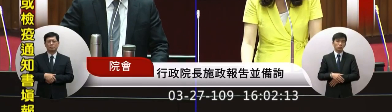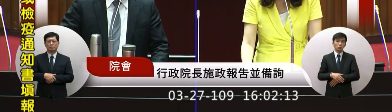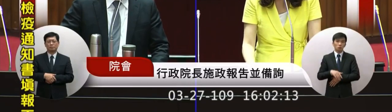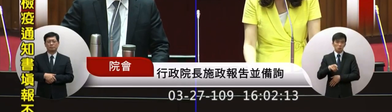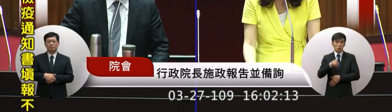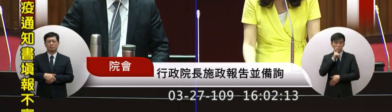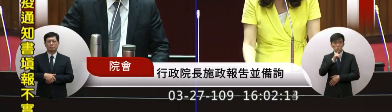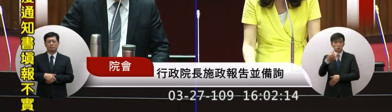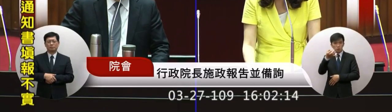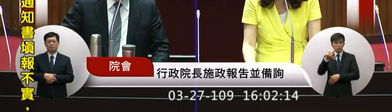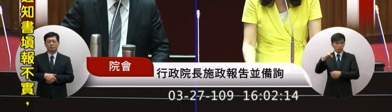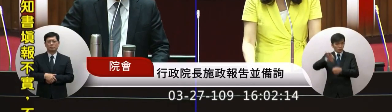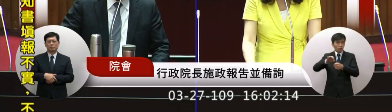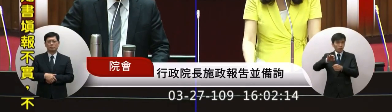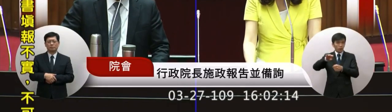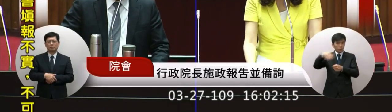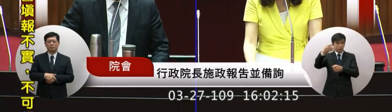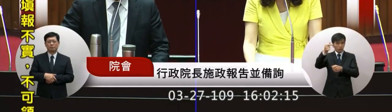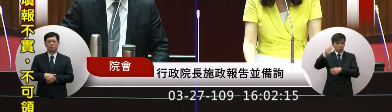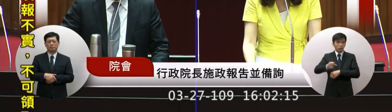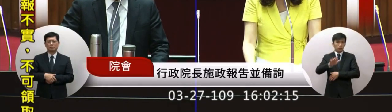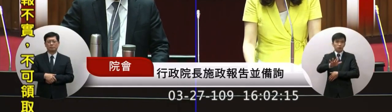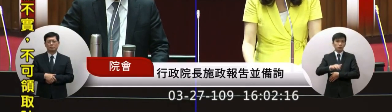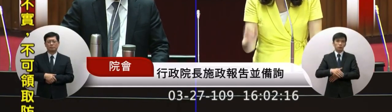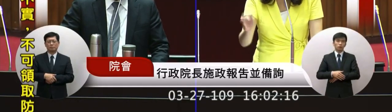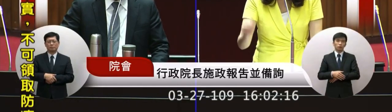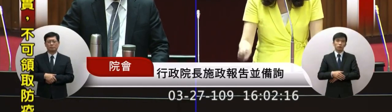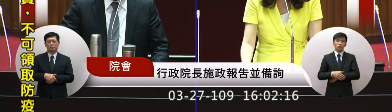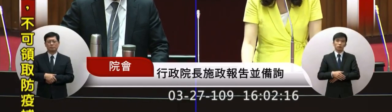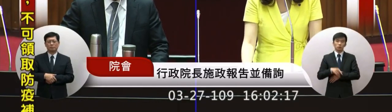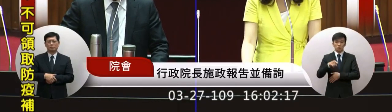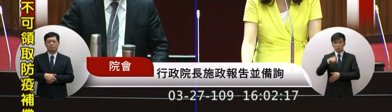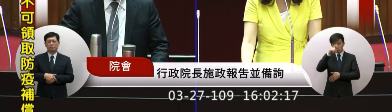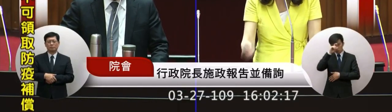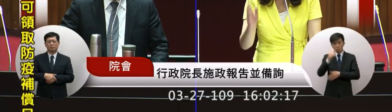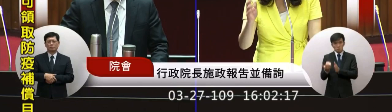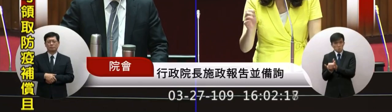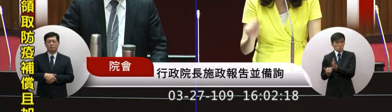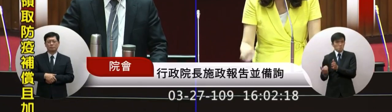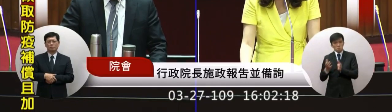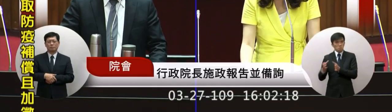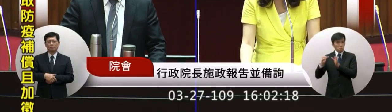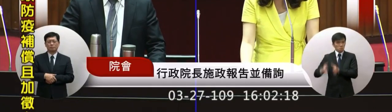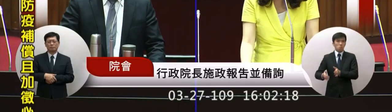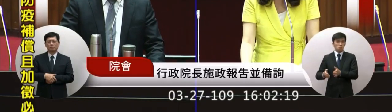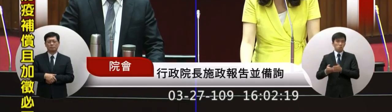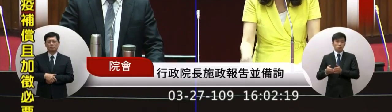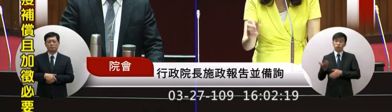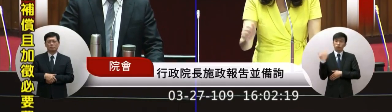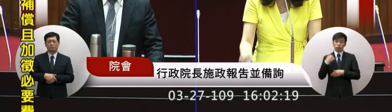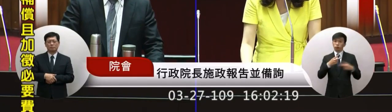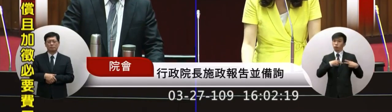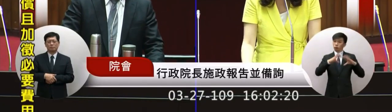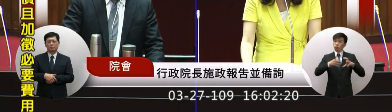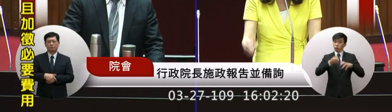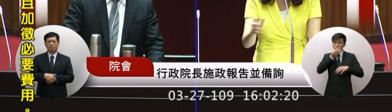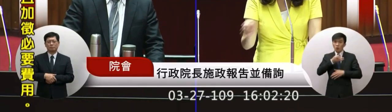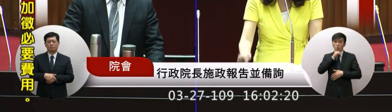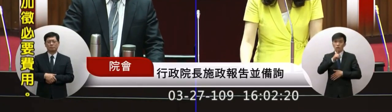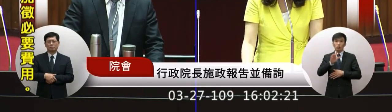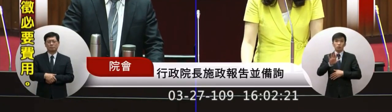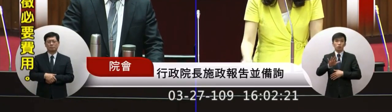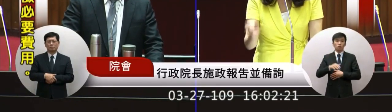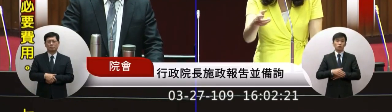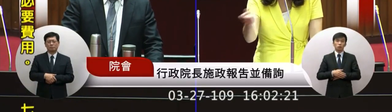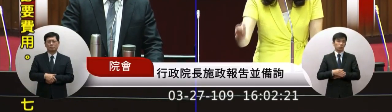说要加码400亿哈。那这400亿呢，就说要超前部署，当时蔡总统是这样讲的，要超前部署，各